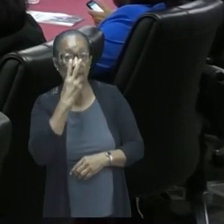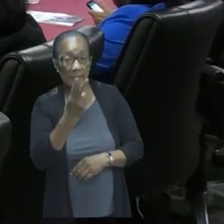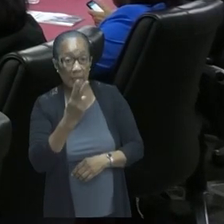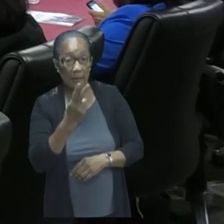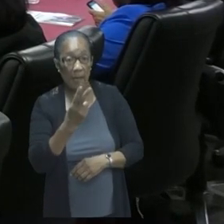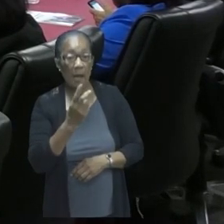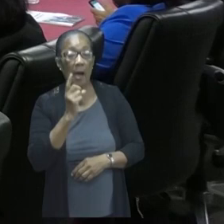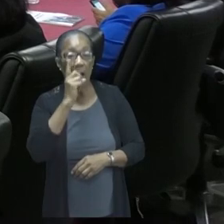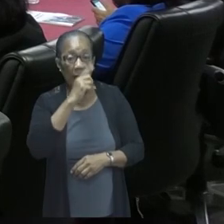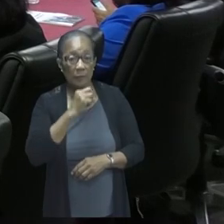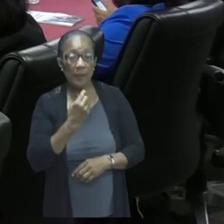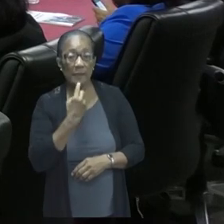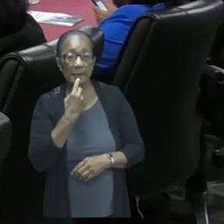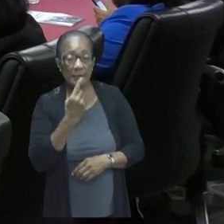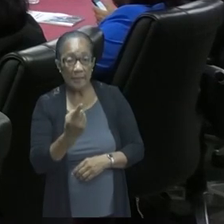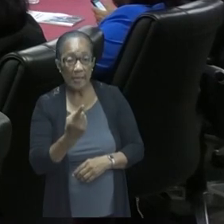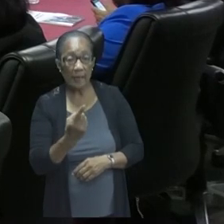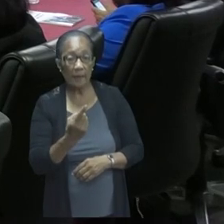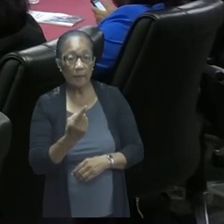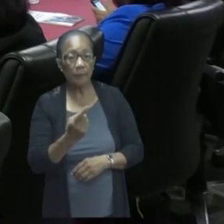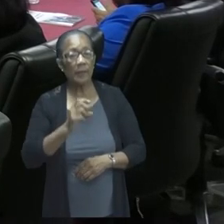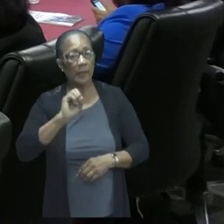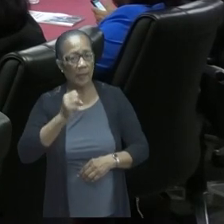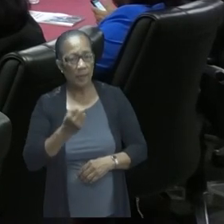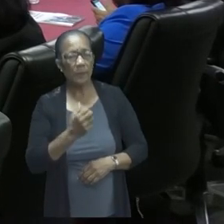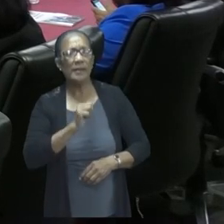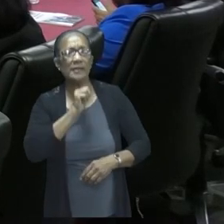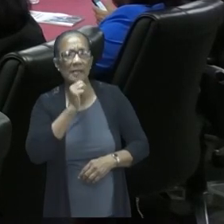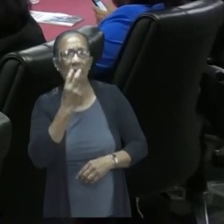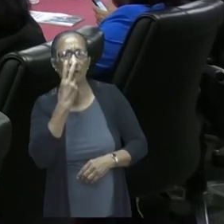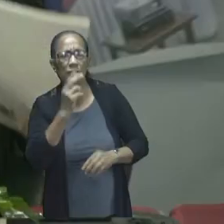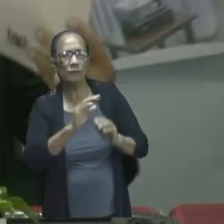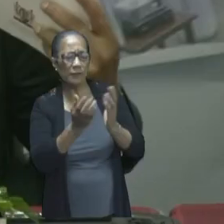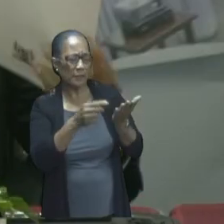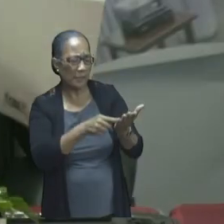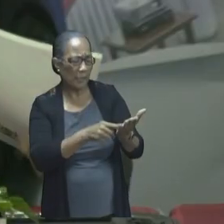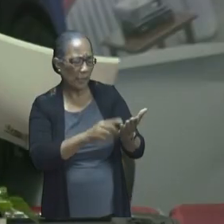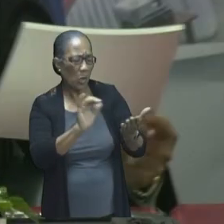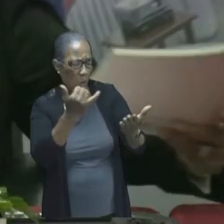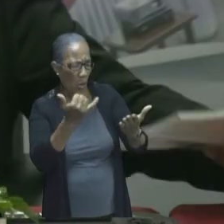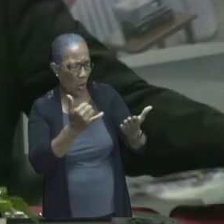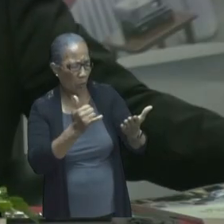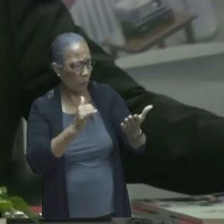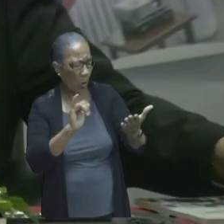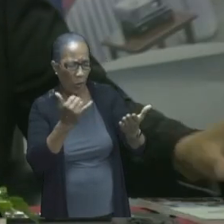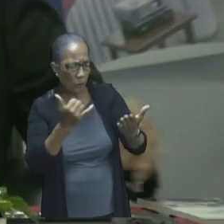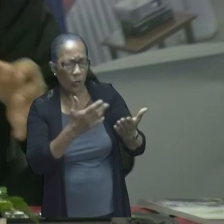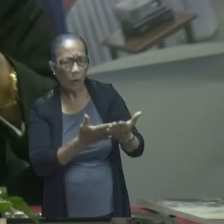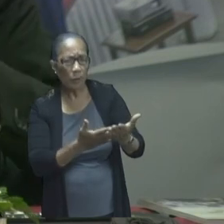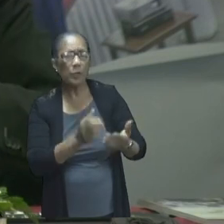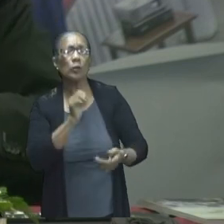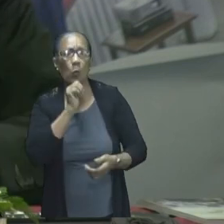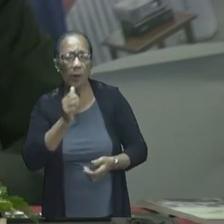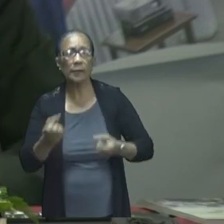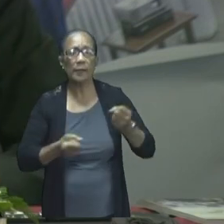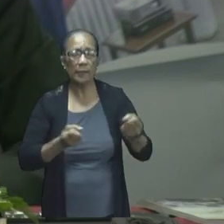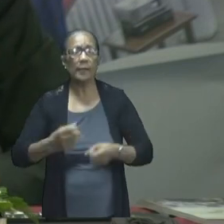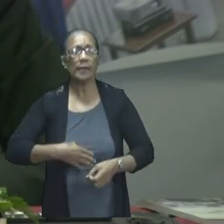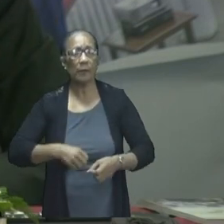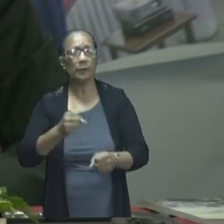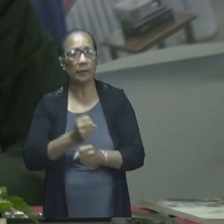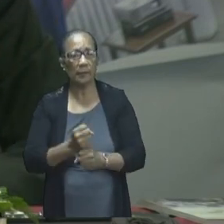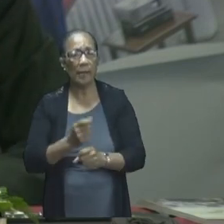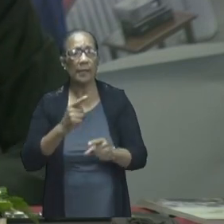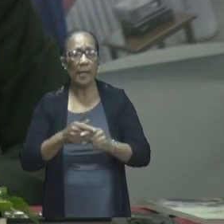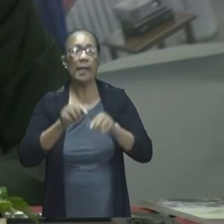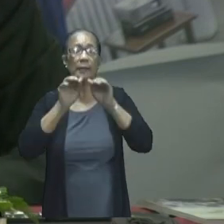zegt dat mezelf hier kan toetsen of het klopt op een niet klop worden regeren precies gedaan niet dan is de informatie ook